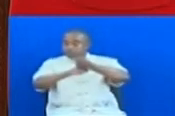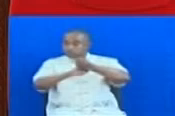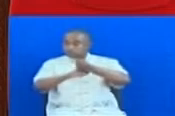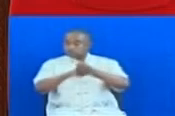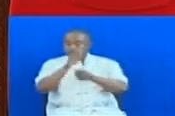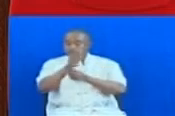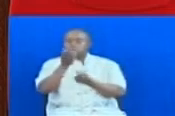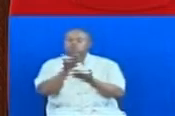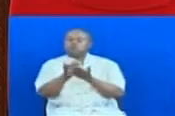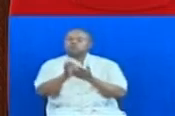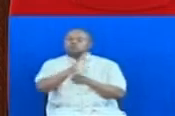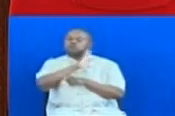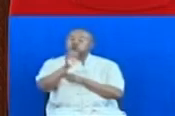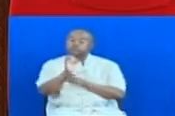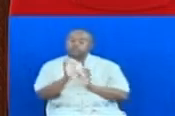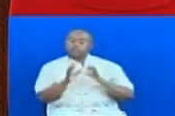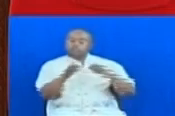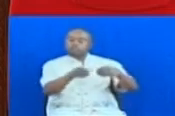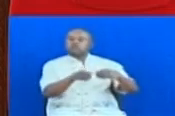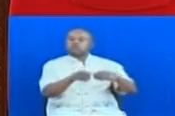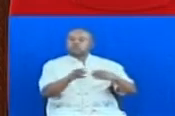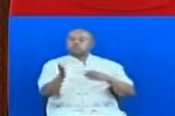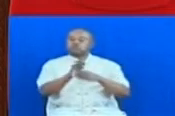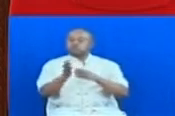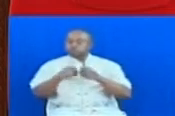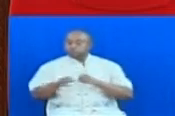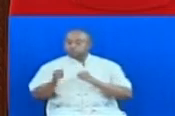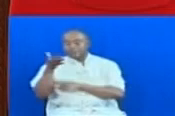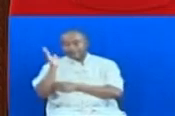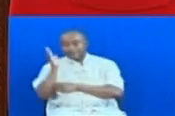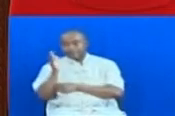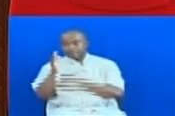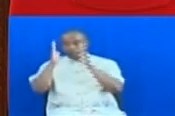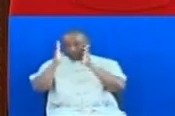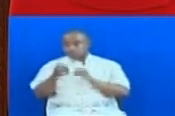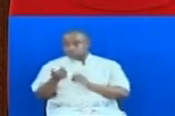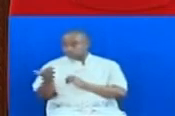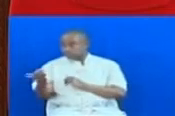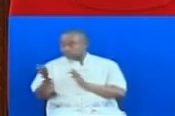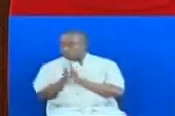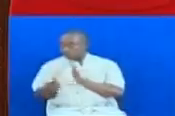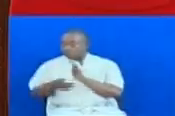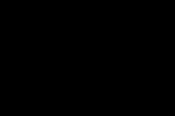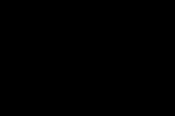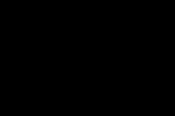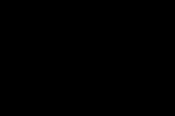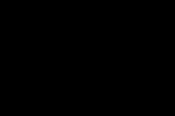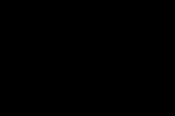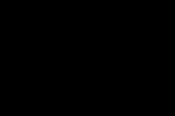iunge mkono mapendekezo ya kamati kwa ajili ya utekelezaji wa serikali. Mheshimiwa Naibu Spika, naomba kutoa hoja.